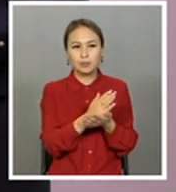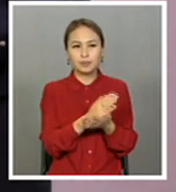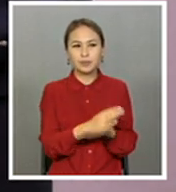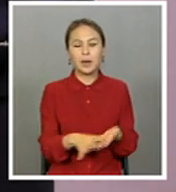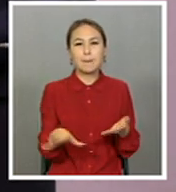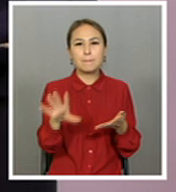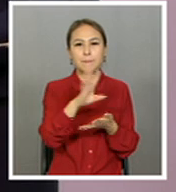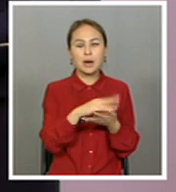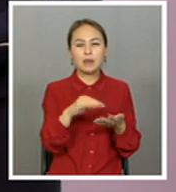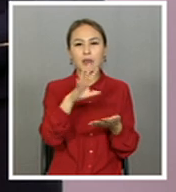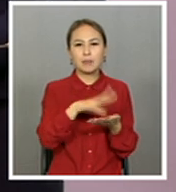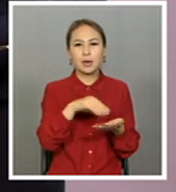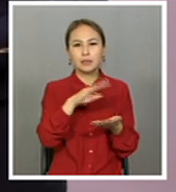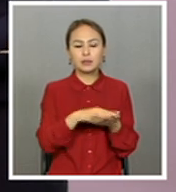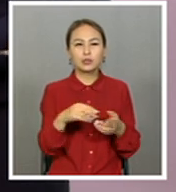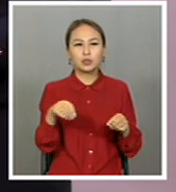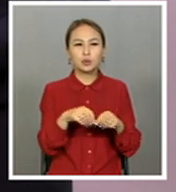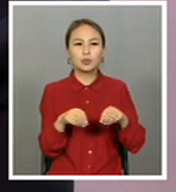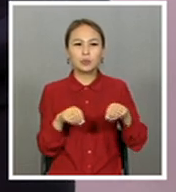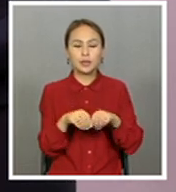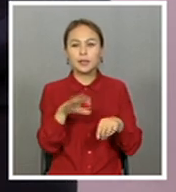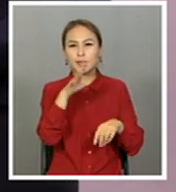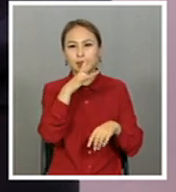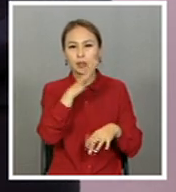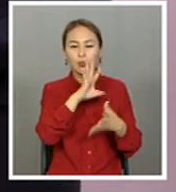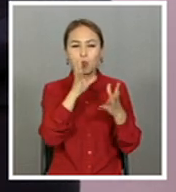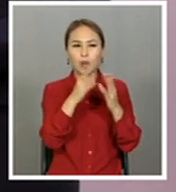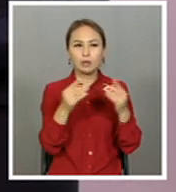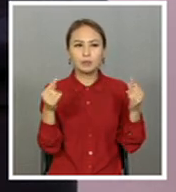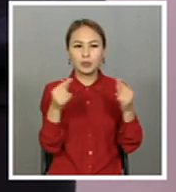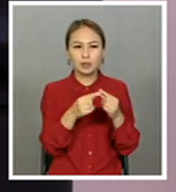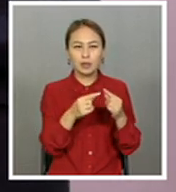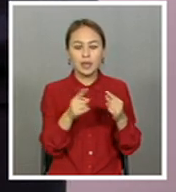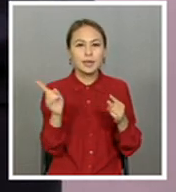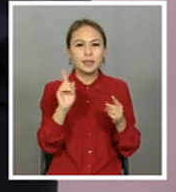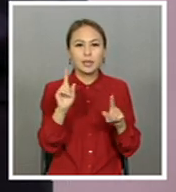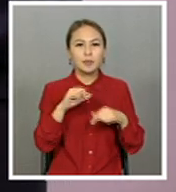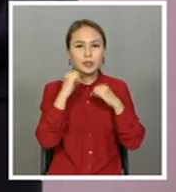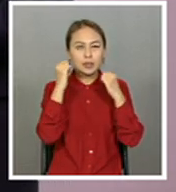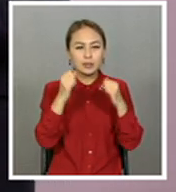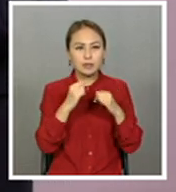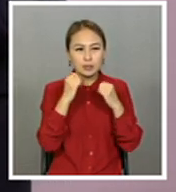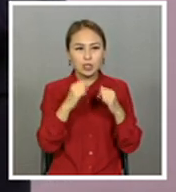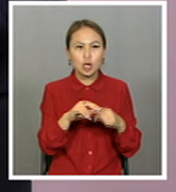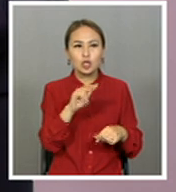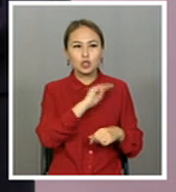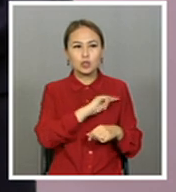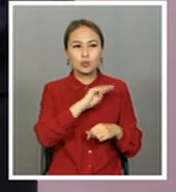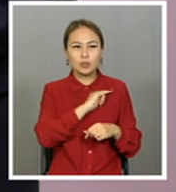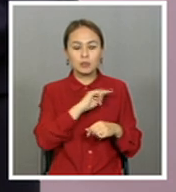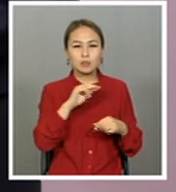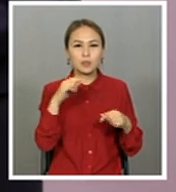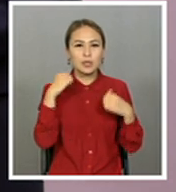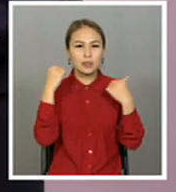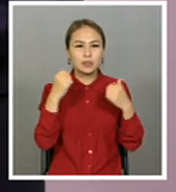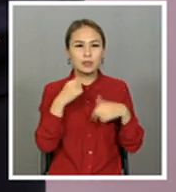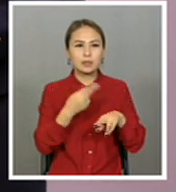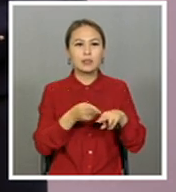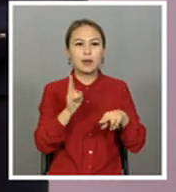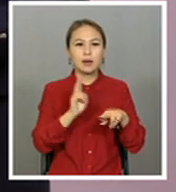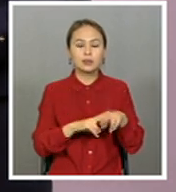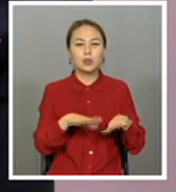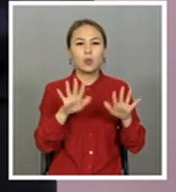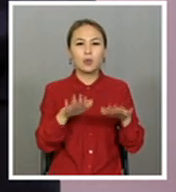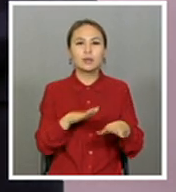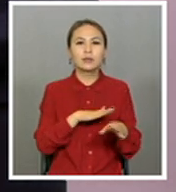барлық мәнтіні түйуге кеткен уақыт белгілі. Не белгісіз? Жұмыс белгісіз, яғни